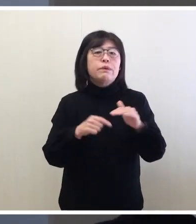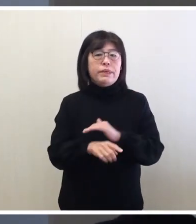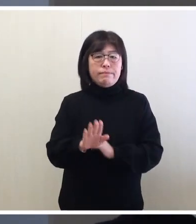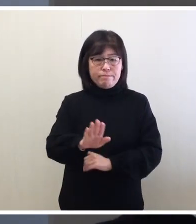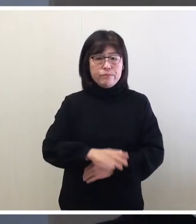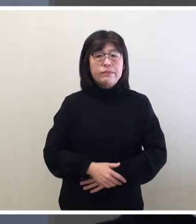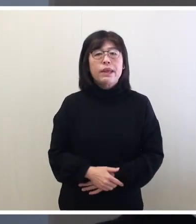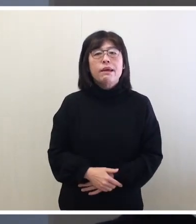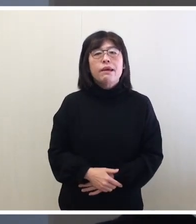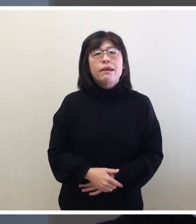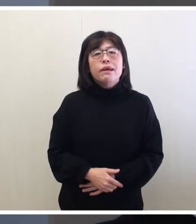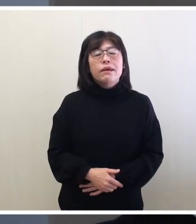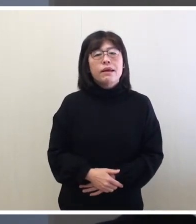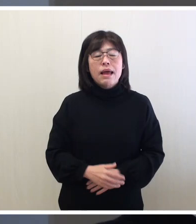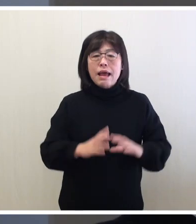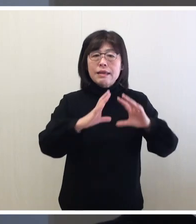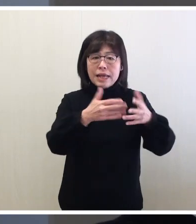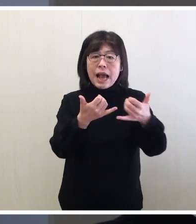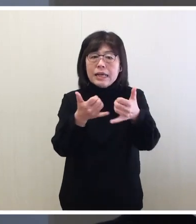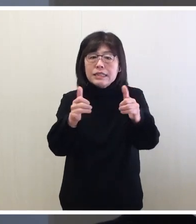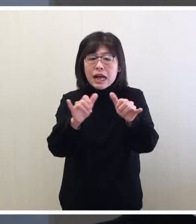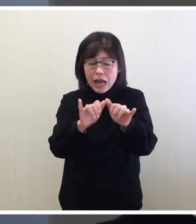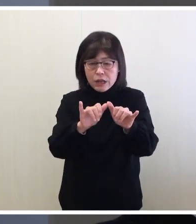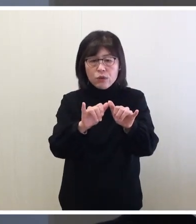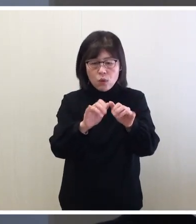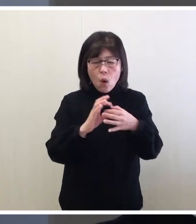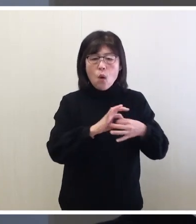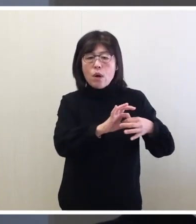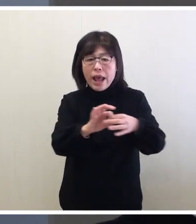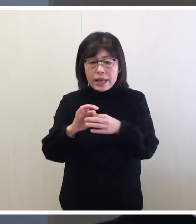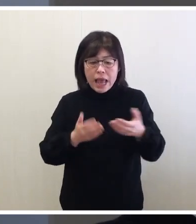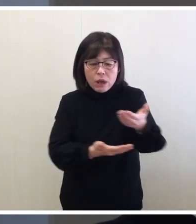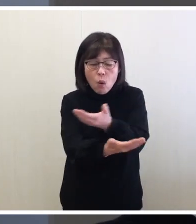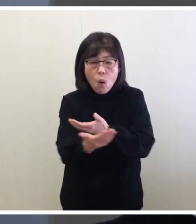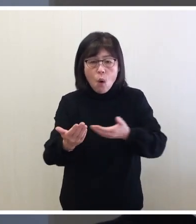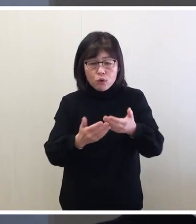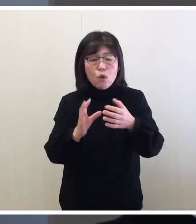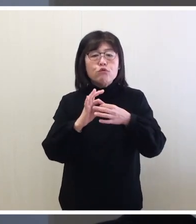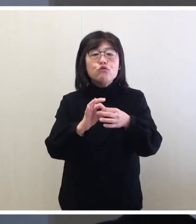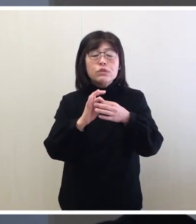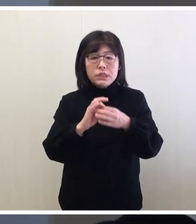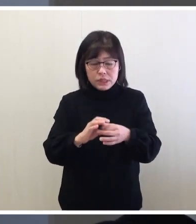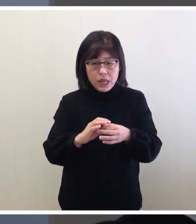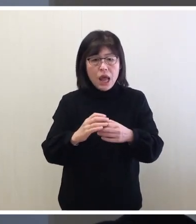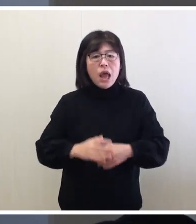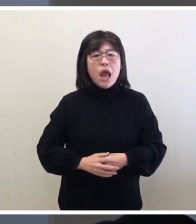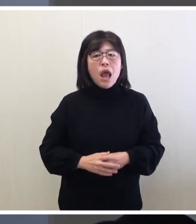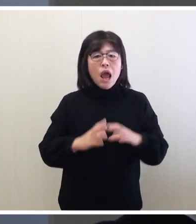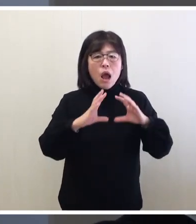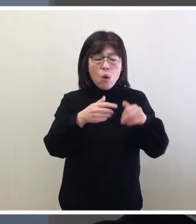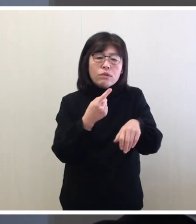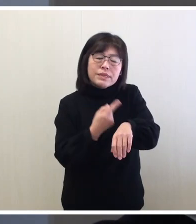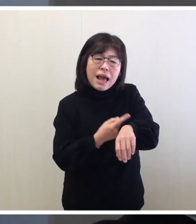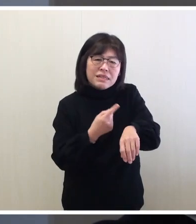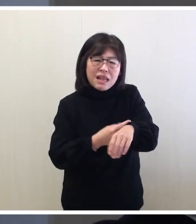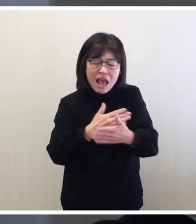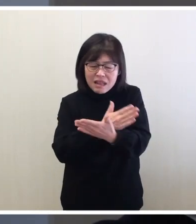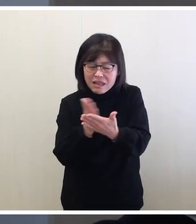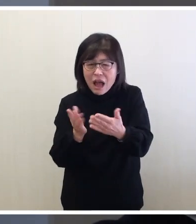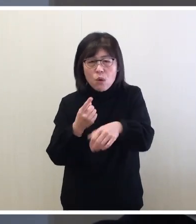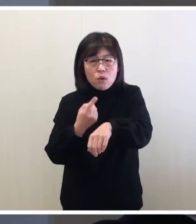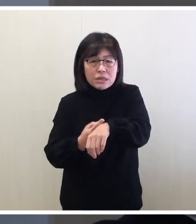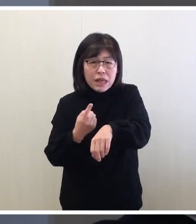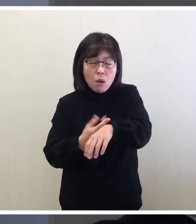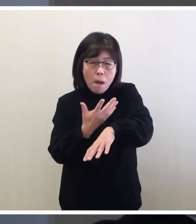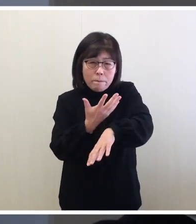、これを意味しております。世界や社会との連携交流を通じ、国際性や多様性への